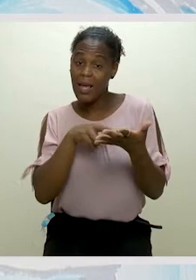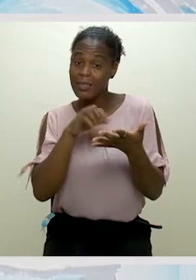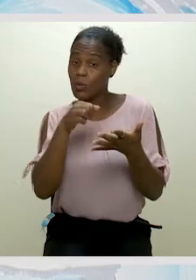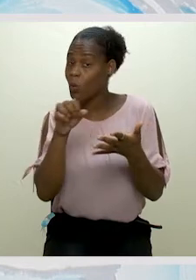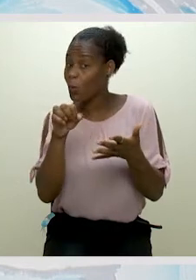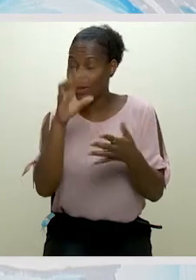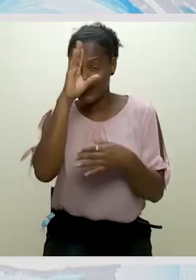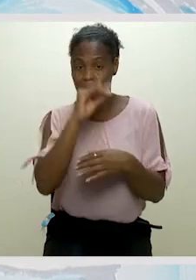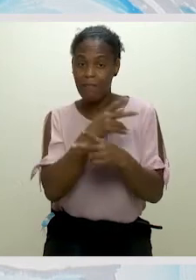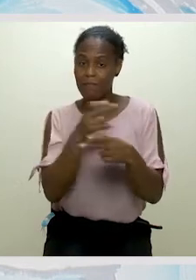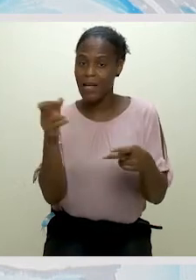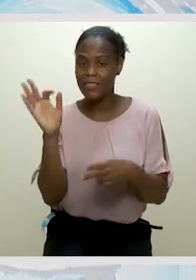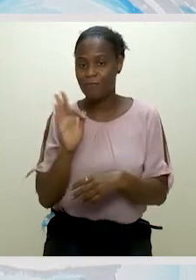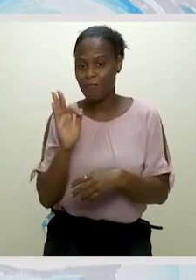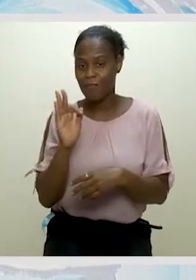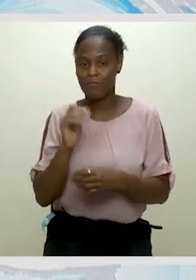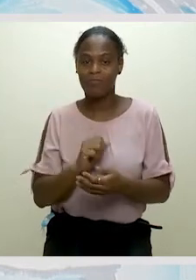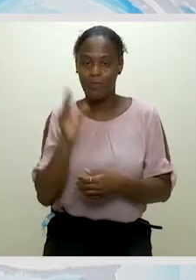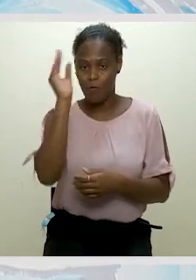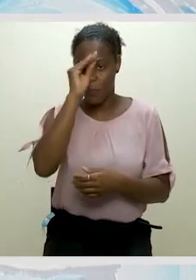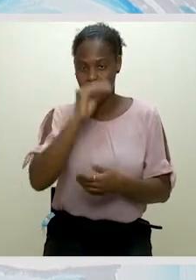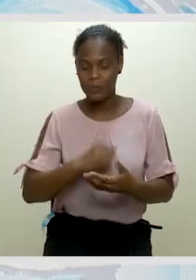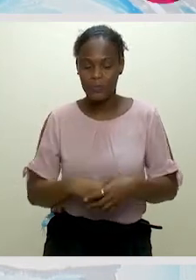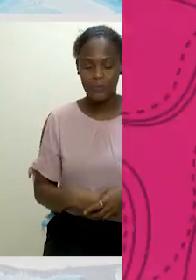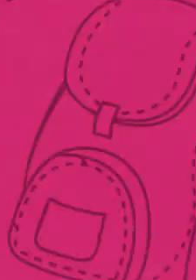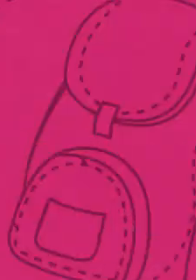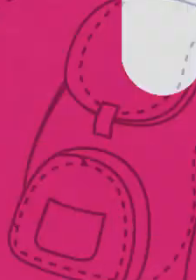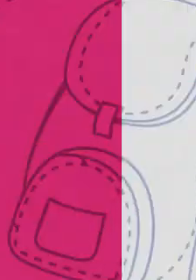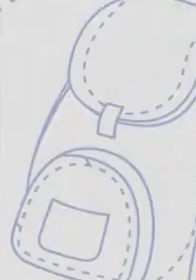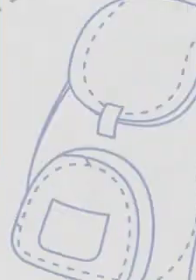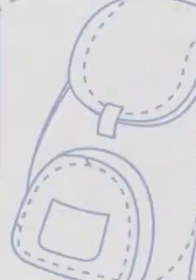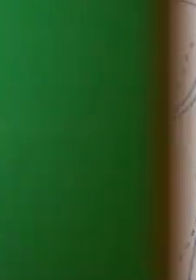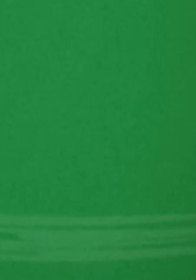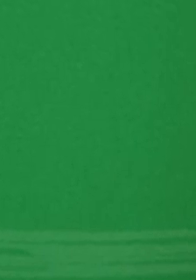on considère cette affirmation fausse.